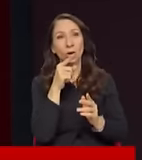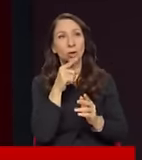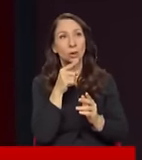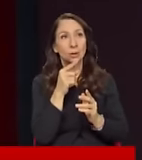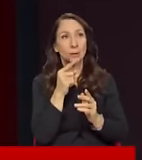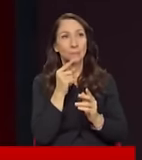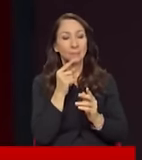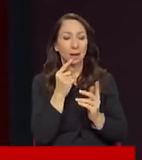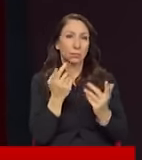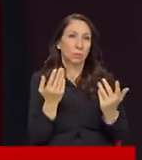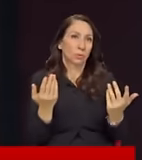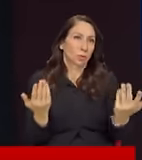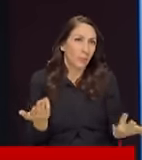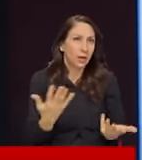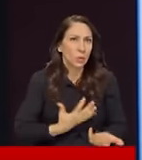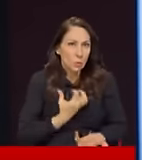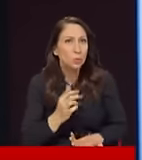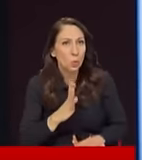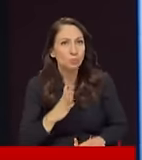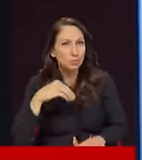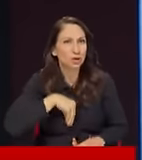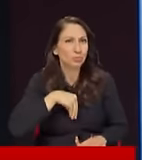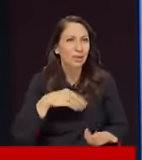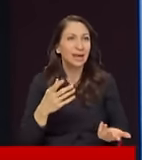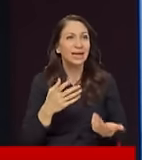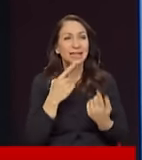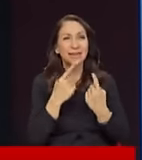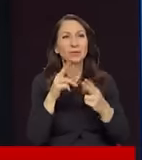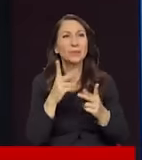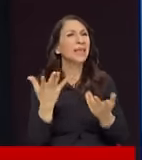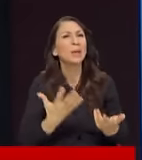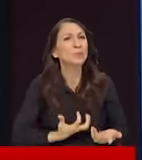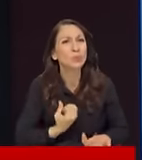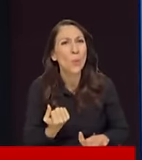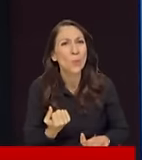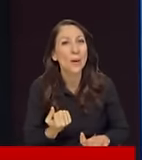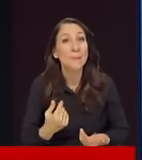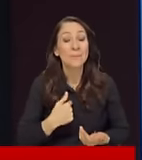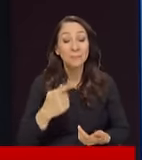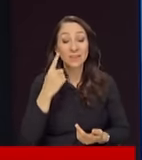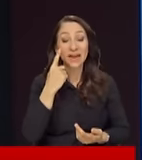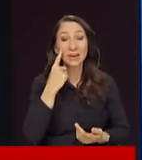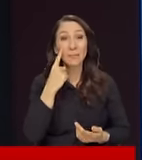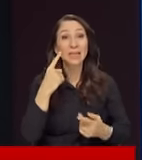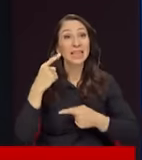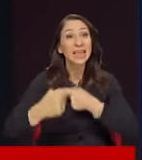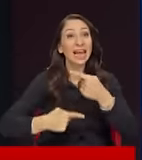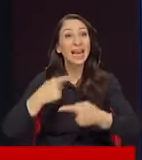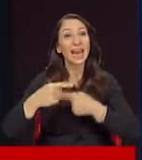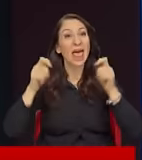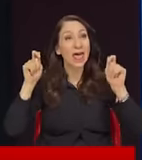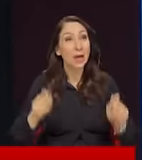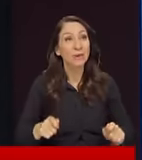yani bir... Tabii ki bir üzüntü var içimde. Yani dediğim gibi neye üzüntü var? Benim devletimin geleneğine